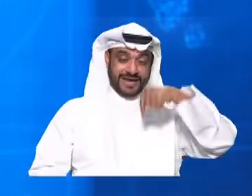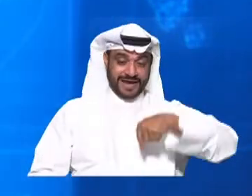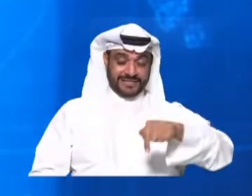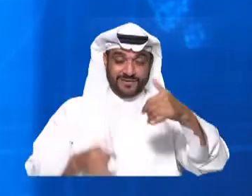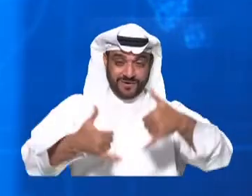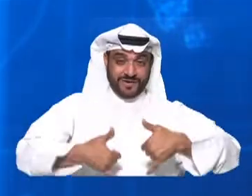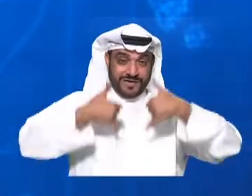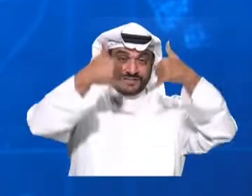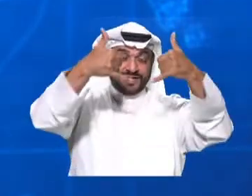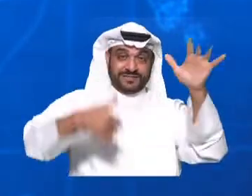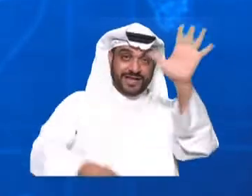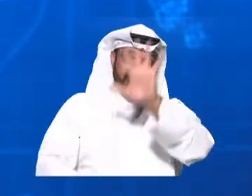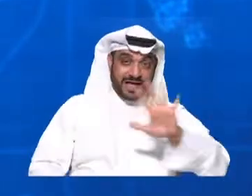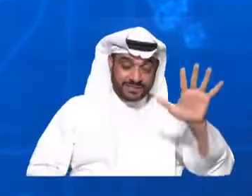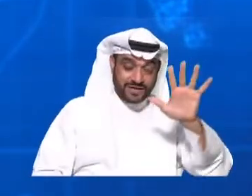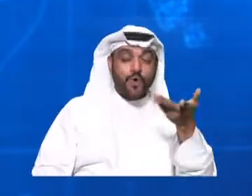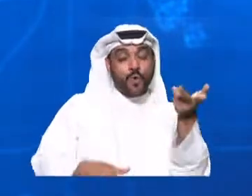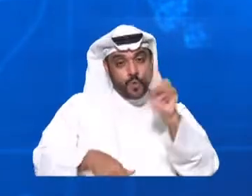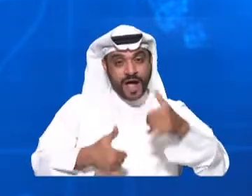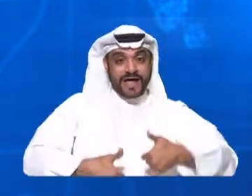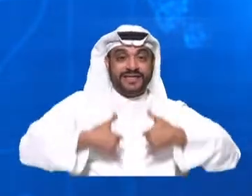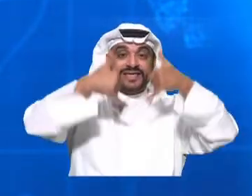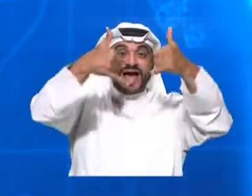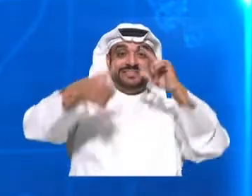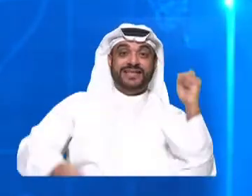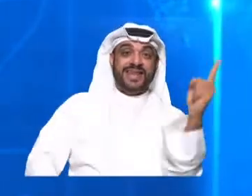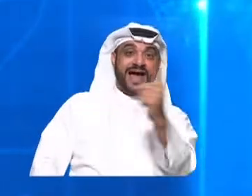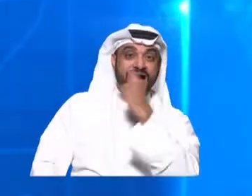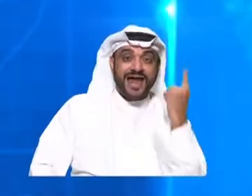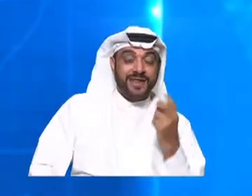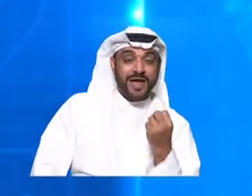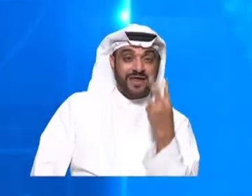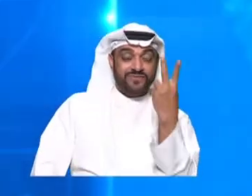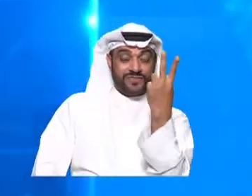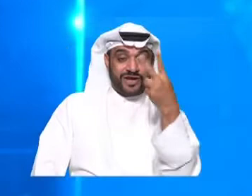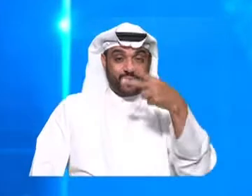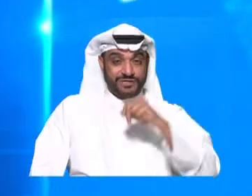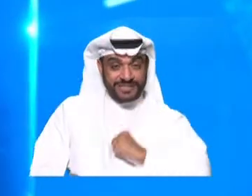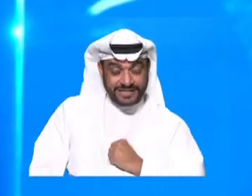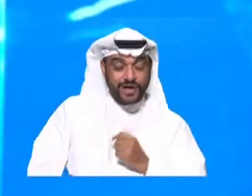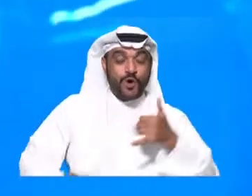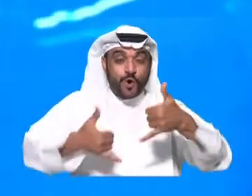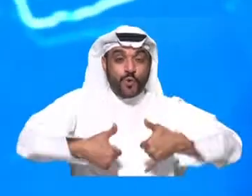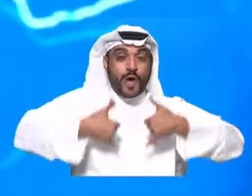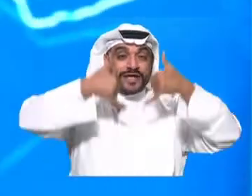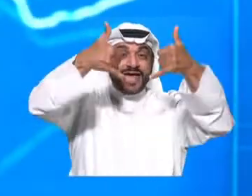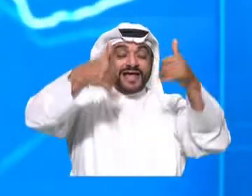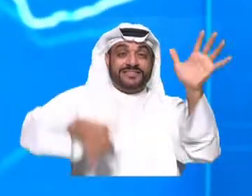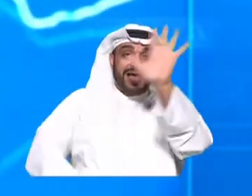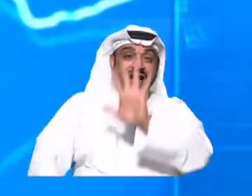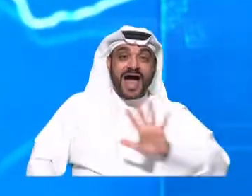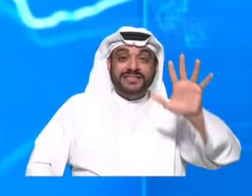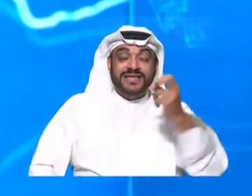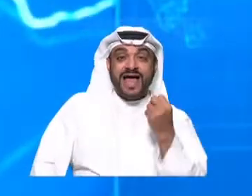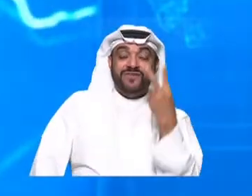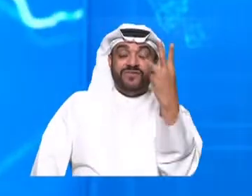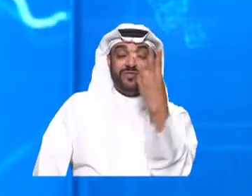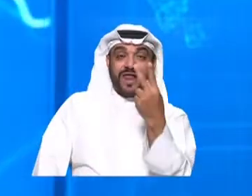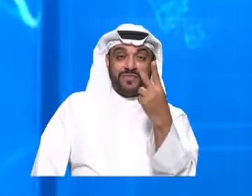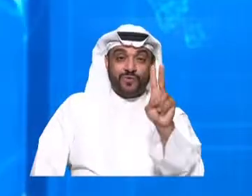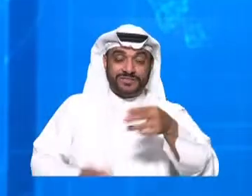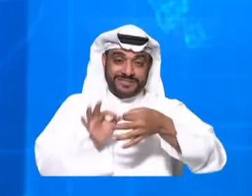المشتركة المؤهلة لمونديال كأس العالم 2022 وكأس آسيا 2023. تفاصيل